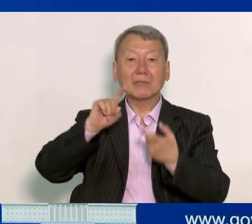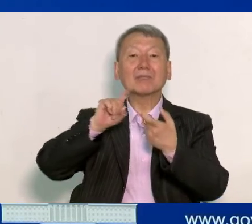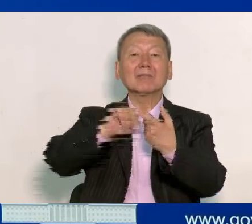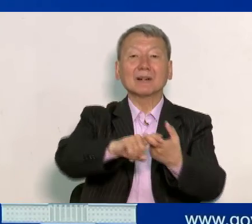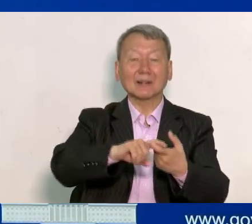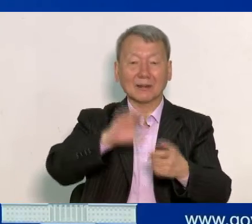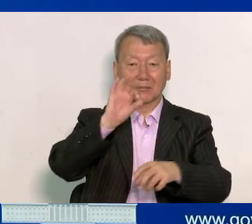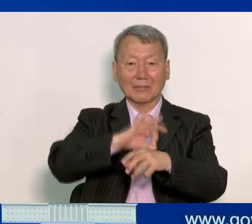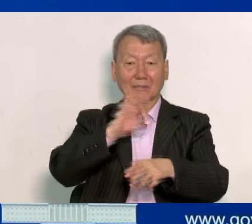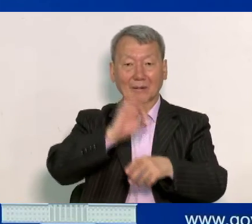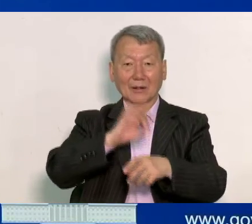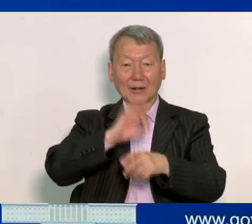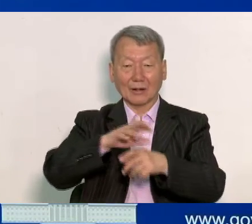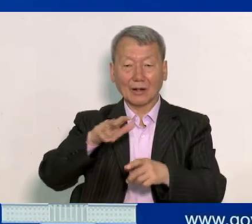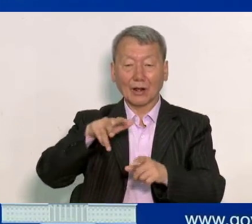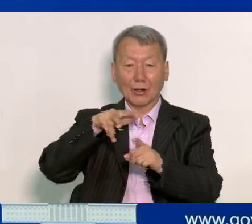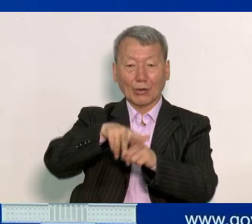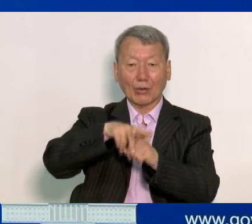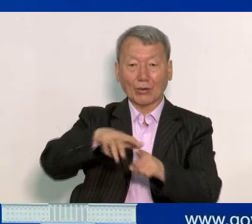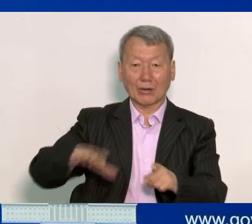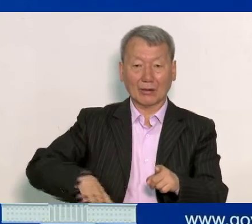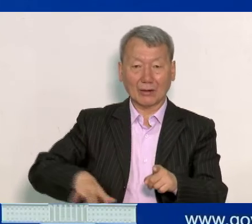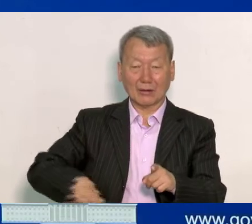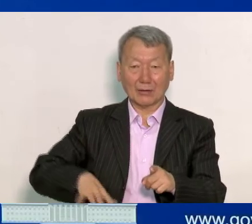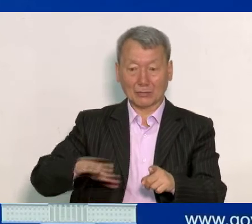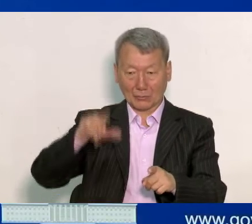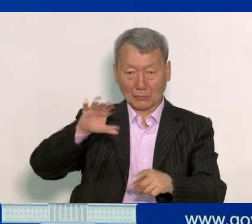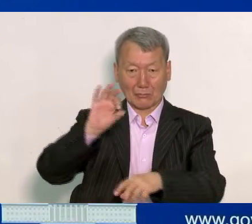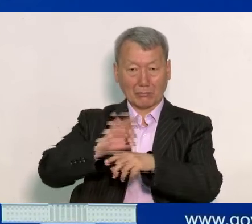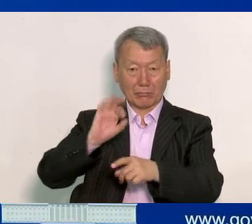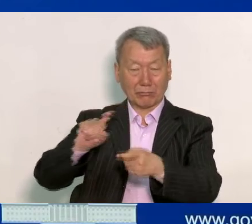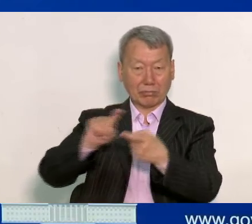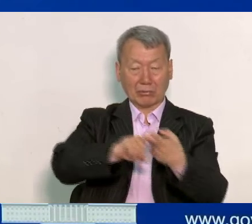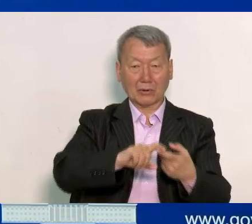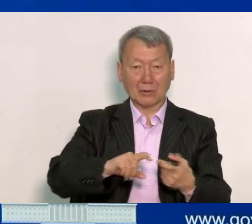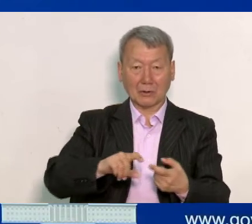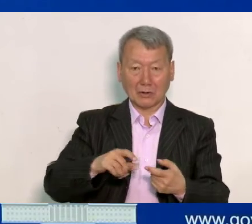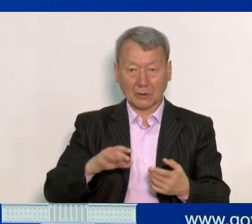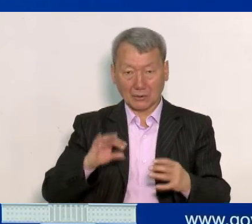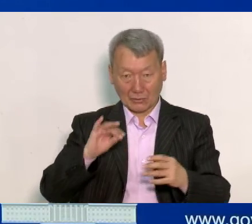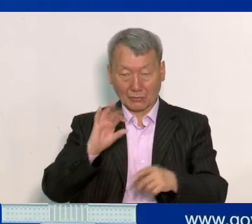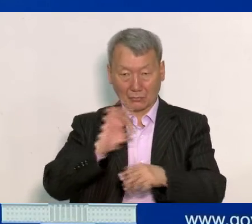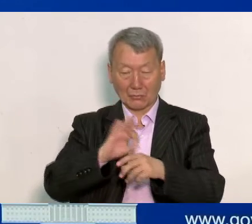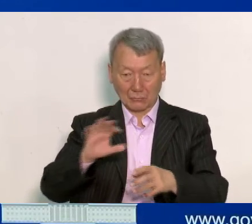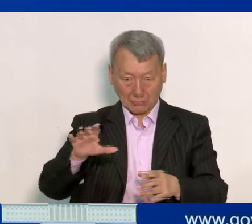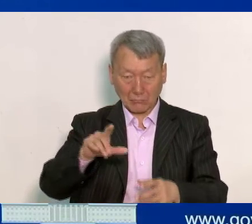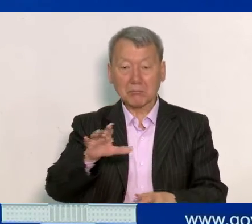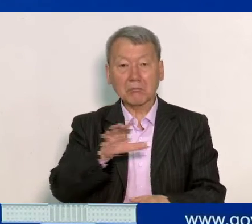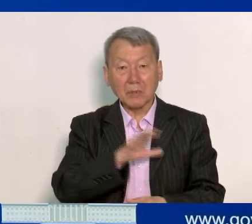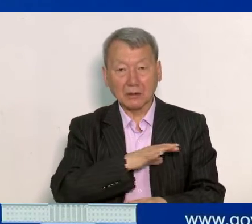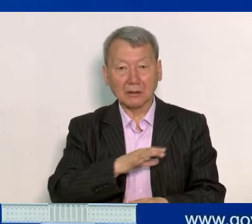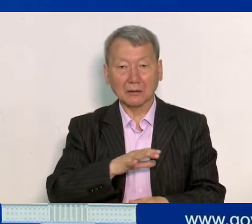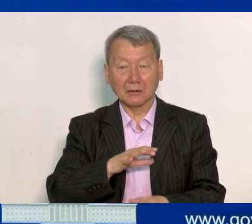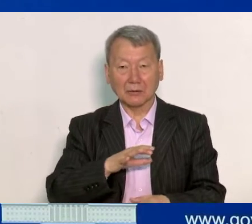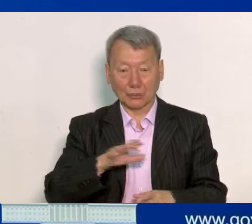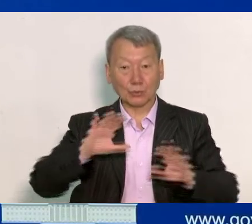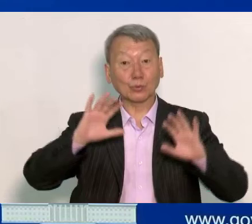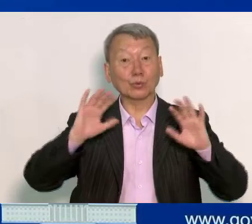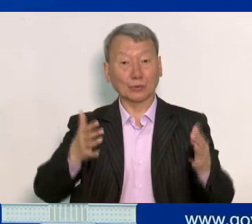падеж лошадей от неизвестной болезни. И это был